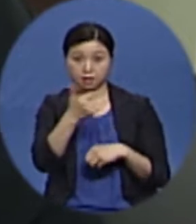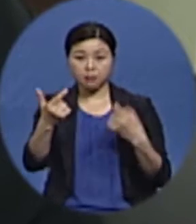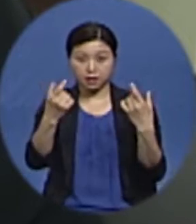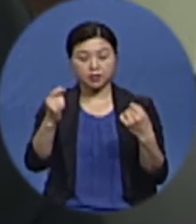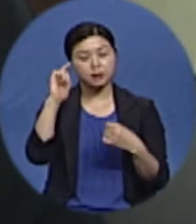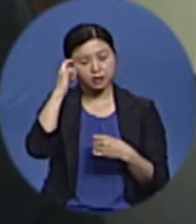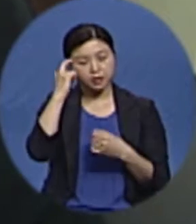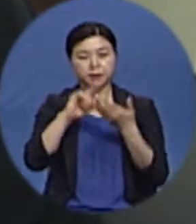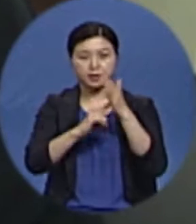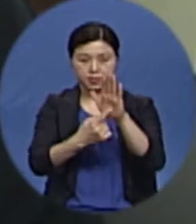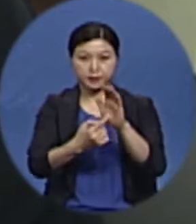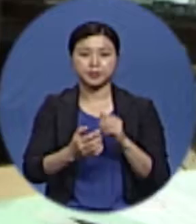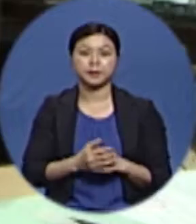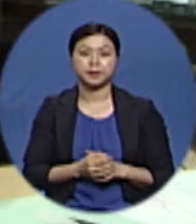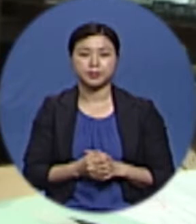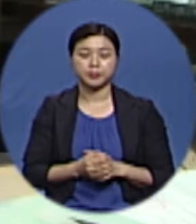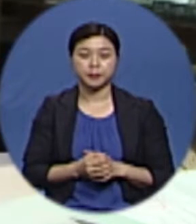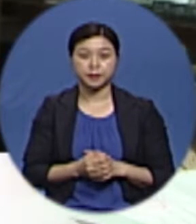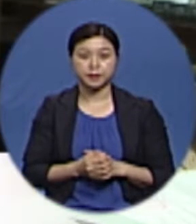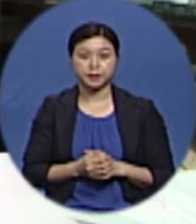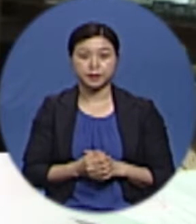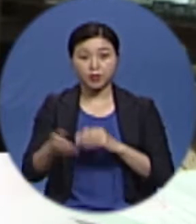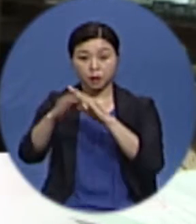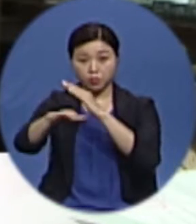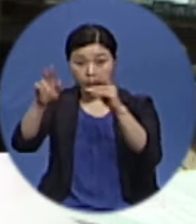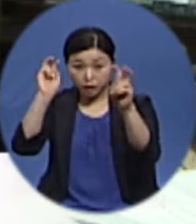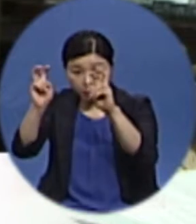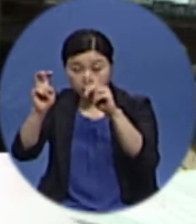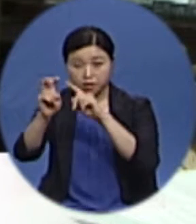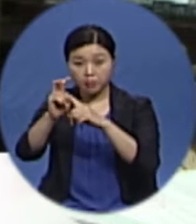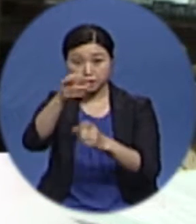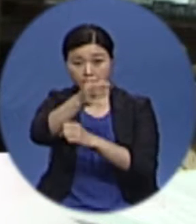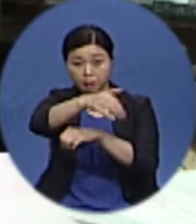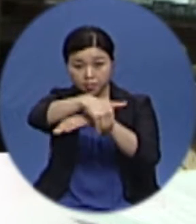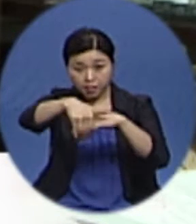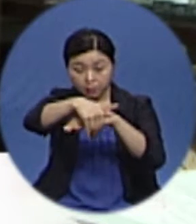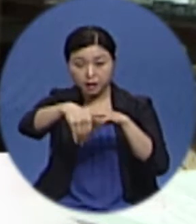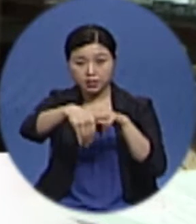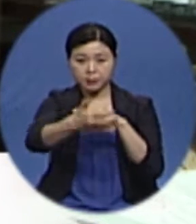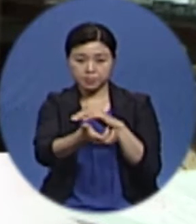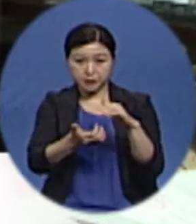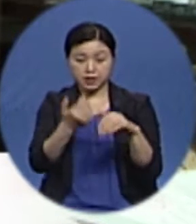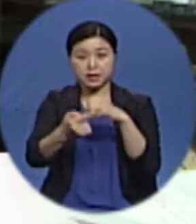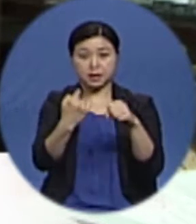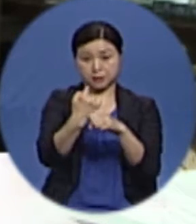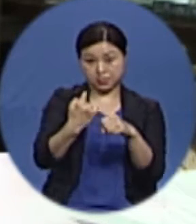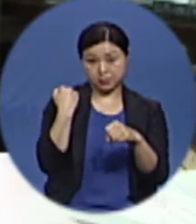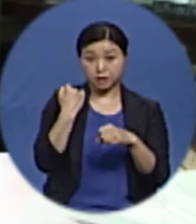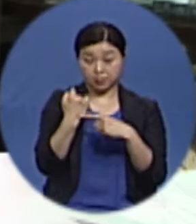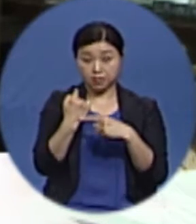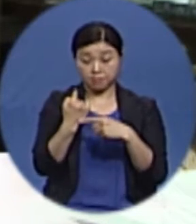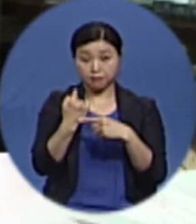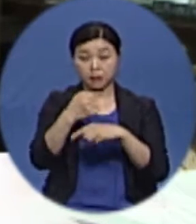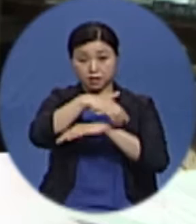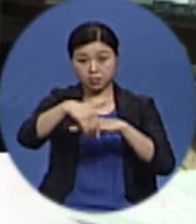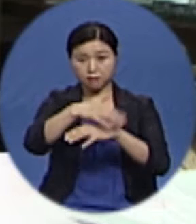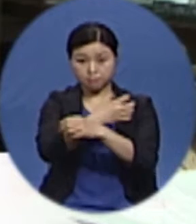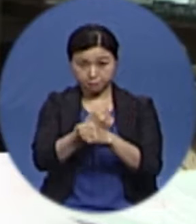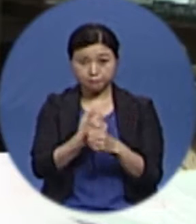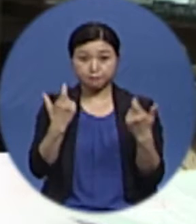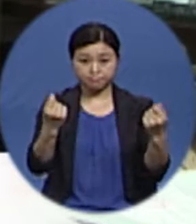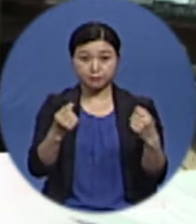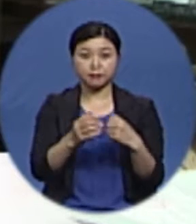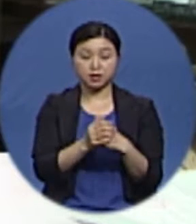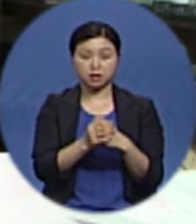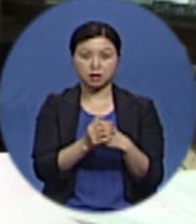것이라고 밝혔습니다. 공공기관의 구매 계획이 전년도에 잡히는 거기 때문에 물론 하반기부터 얼마나